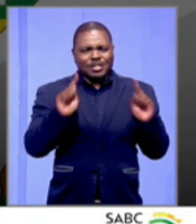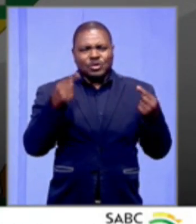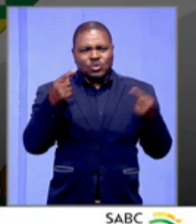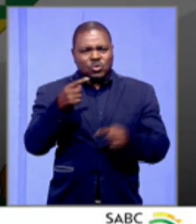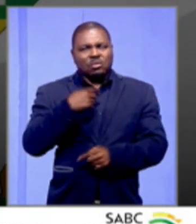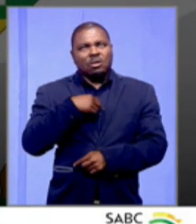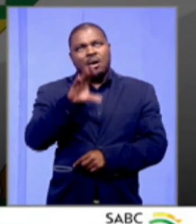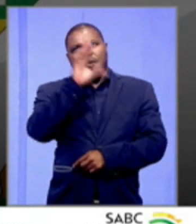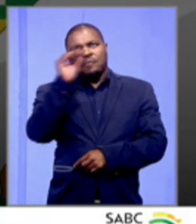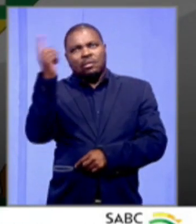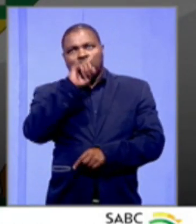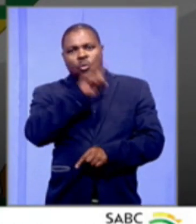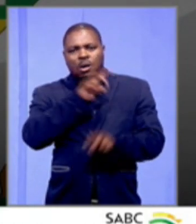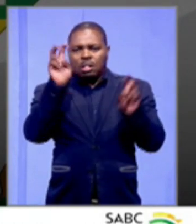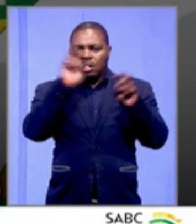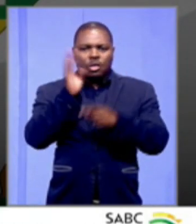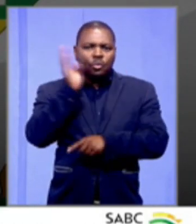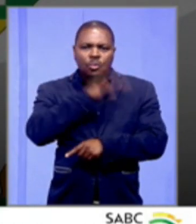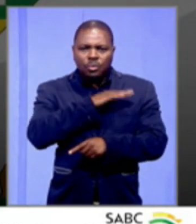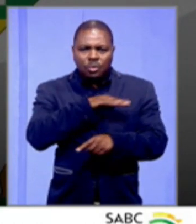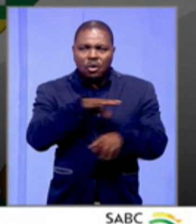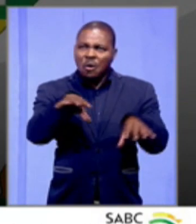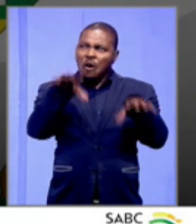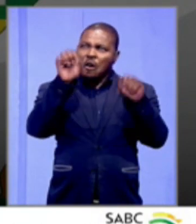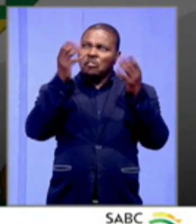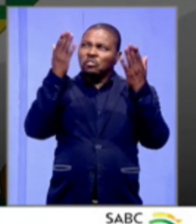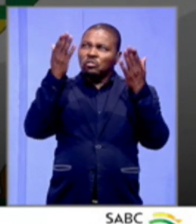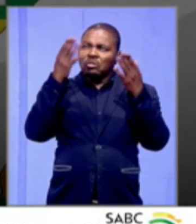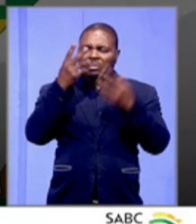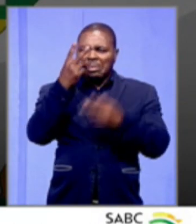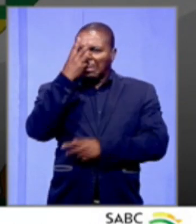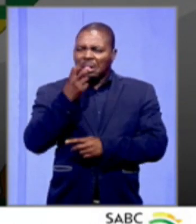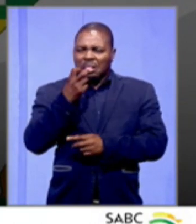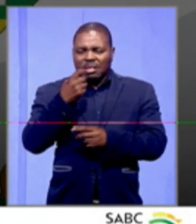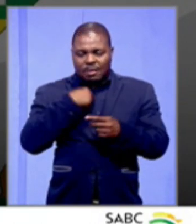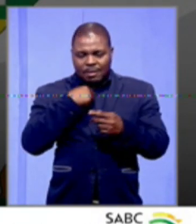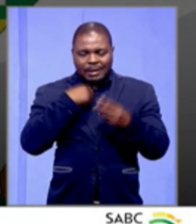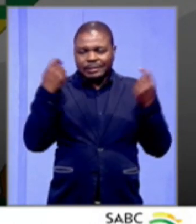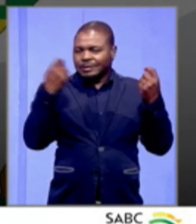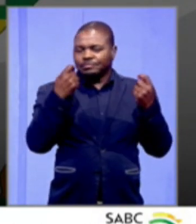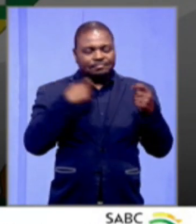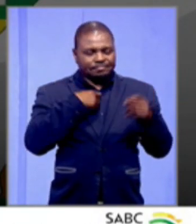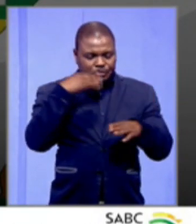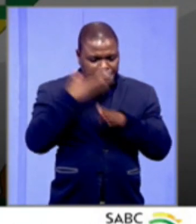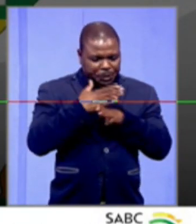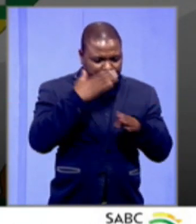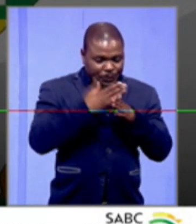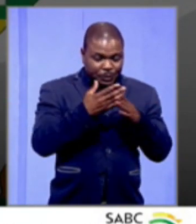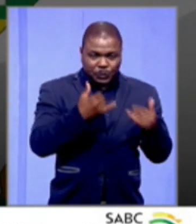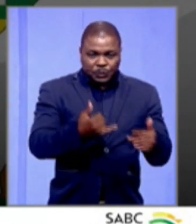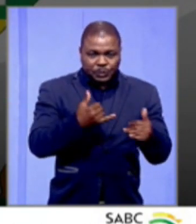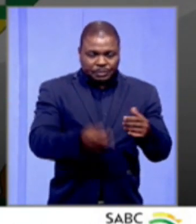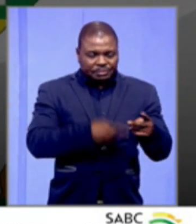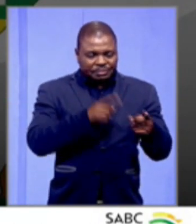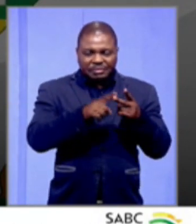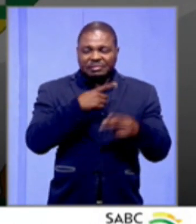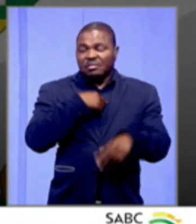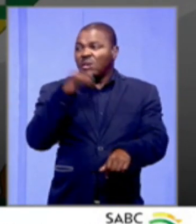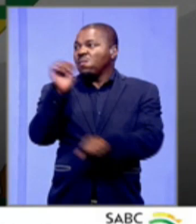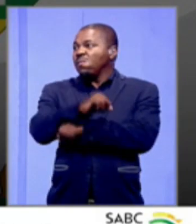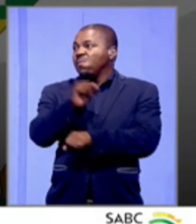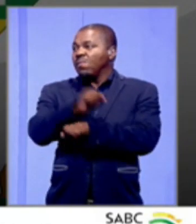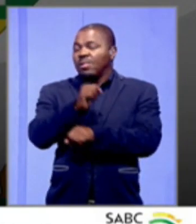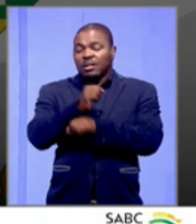ke la Afrika ke sena motlakase ke le keteka mo mafifi. Nna ake le keteke, nna ke tlhole ke bereka ebile ake nna taba le lona letšatši